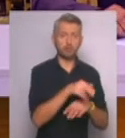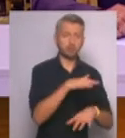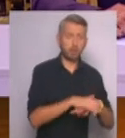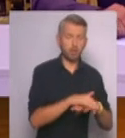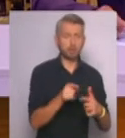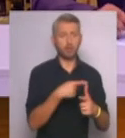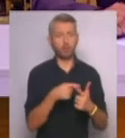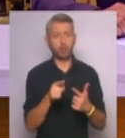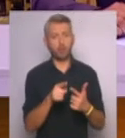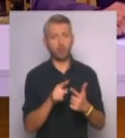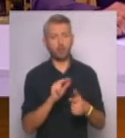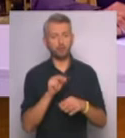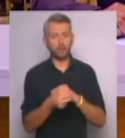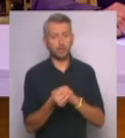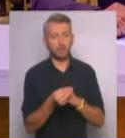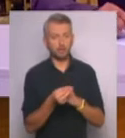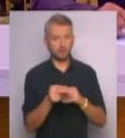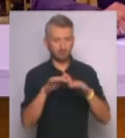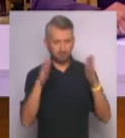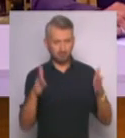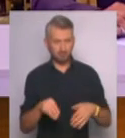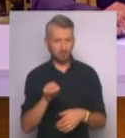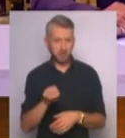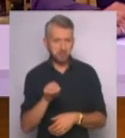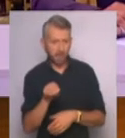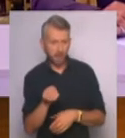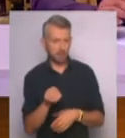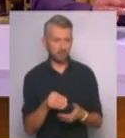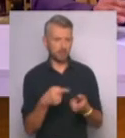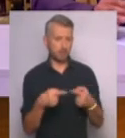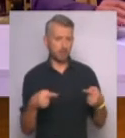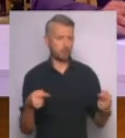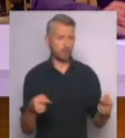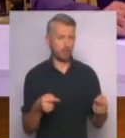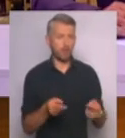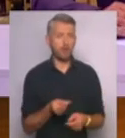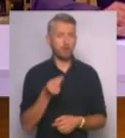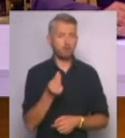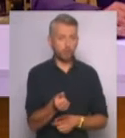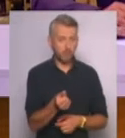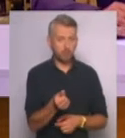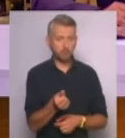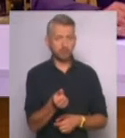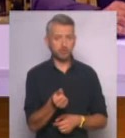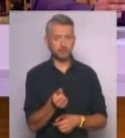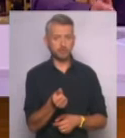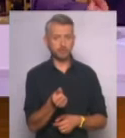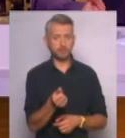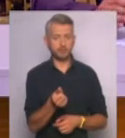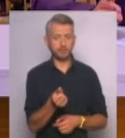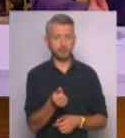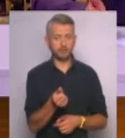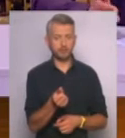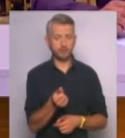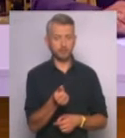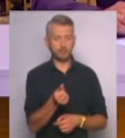через там термінали і так далі, там іншими платіжними системами проплачують кількість